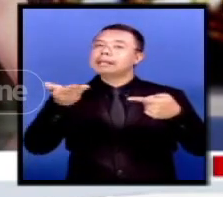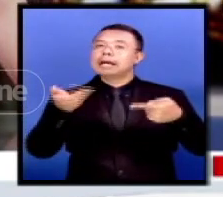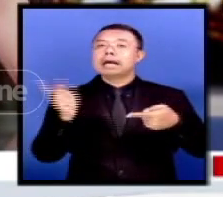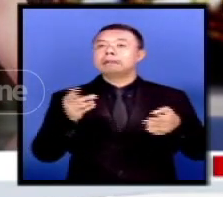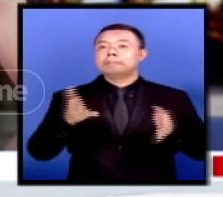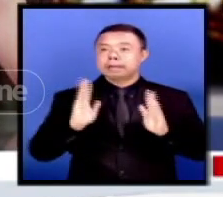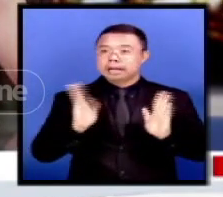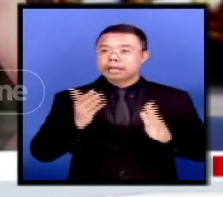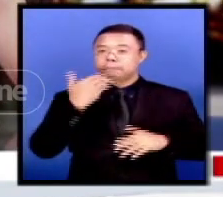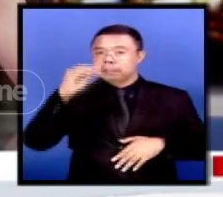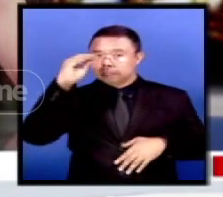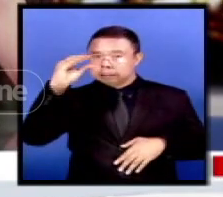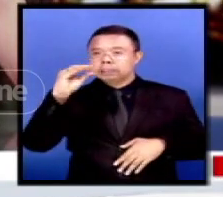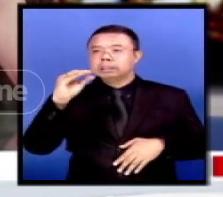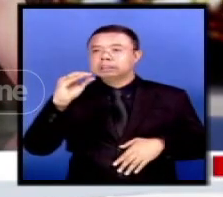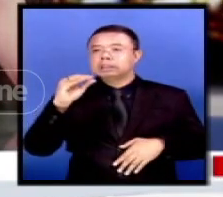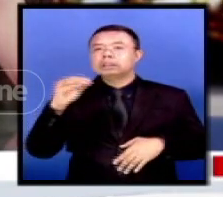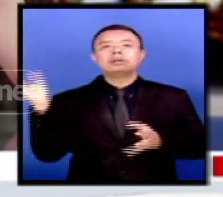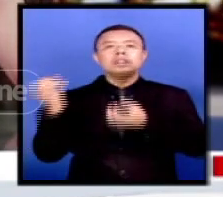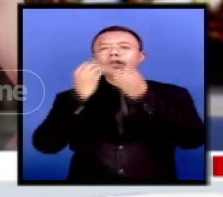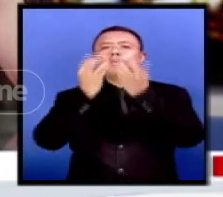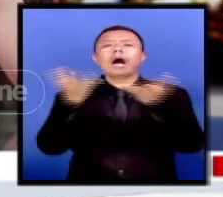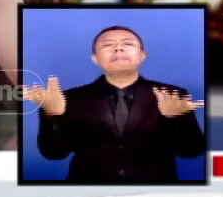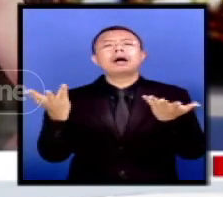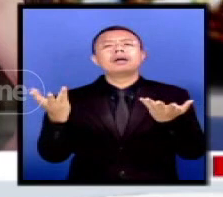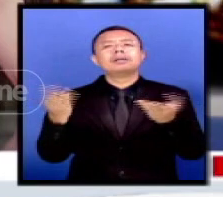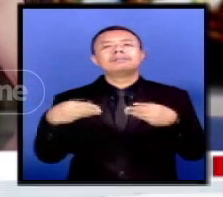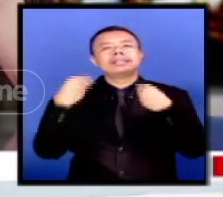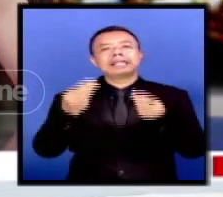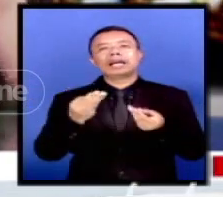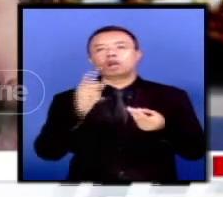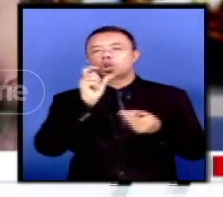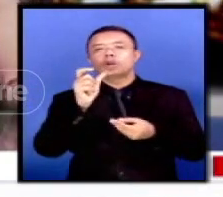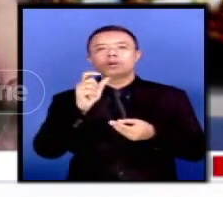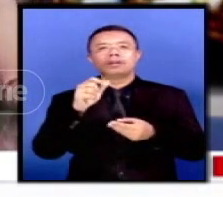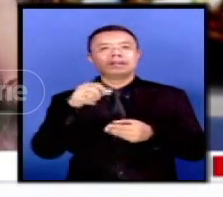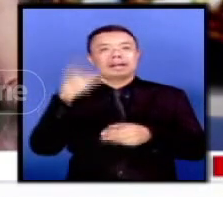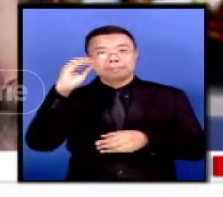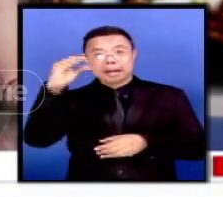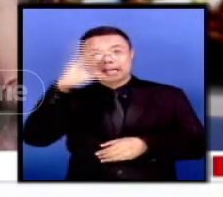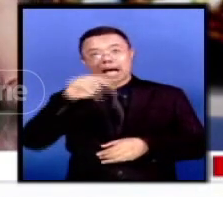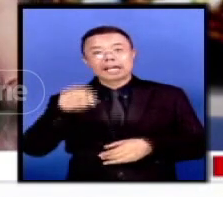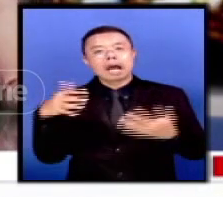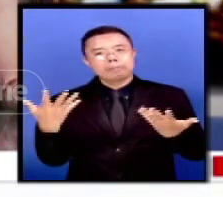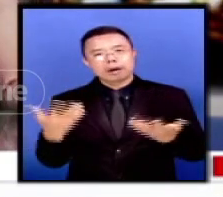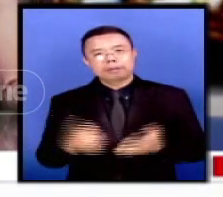dahulu. Selamat pagi Wanasari, informasi menarik apa yang bisa Anda sampaikan kepada pemirsa TV One pada pagi hari ini?